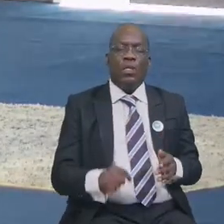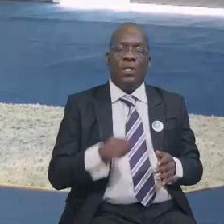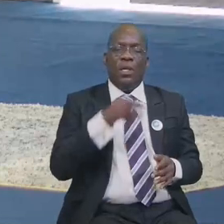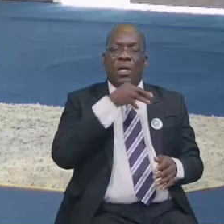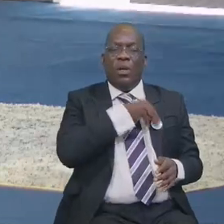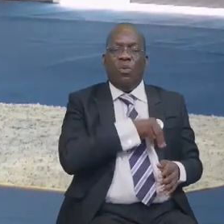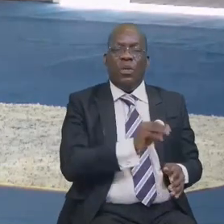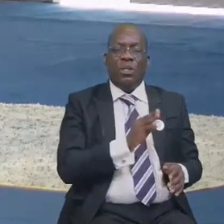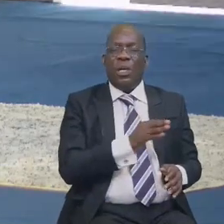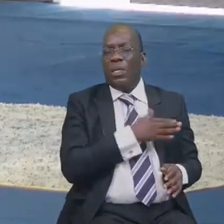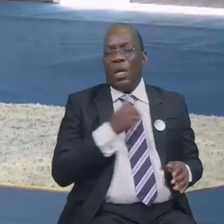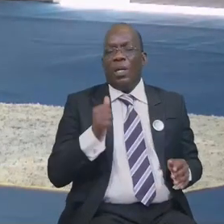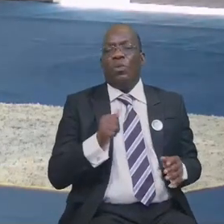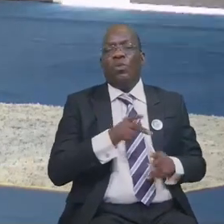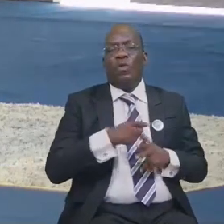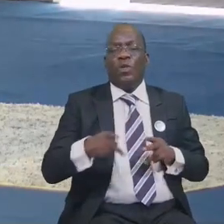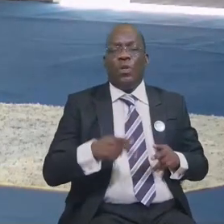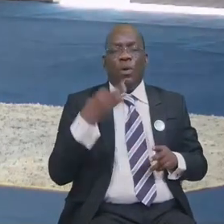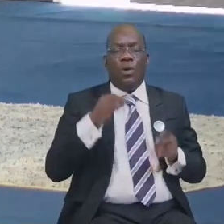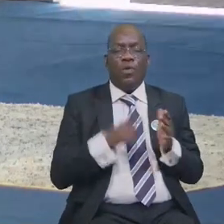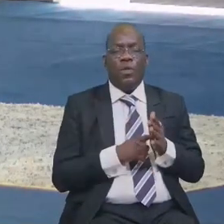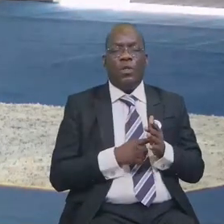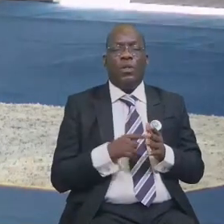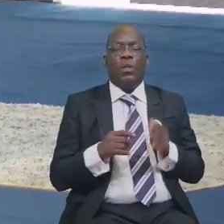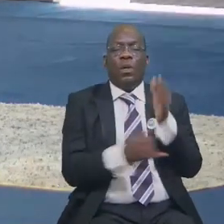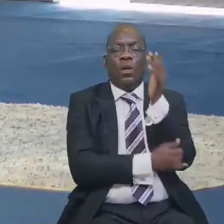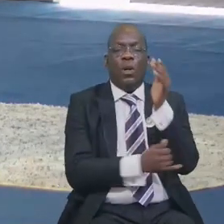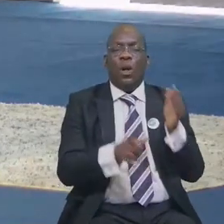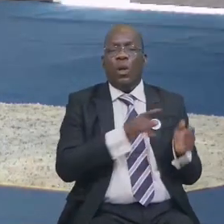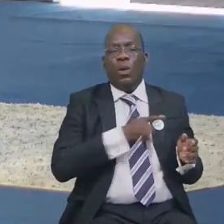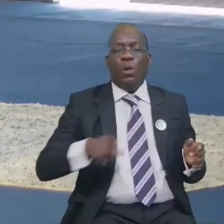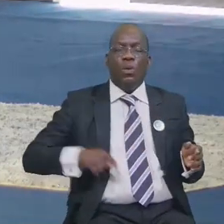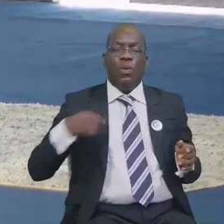les professionnels de ce pays. Nous prions, Seigneur,